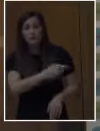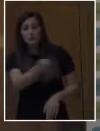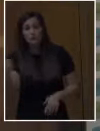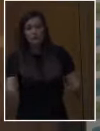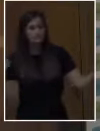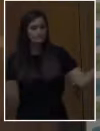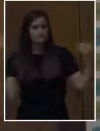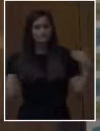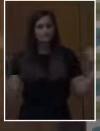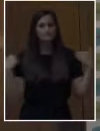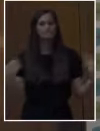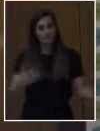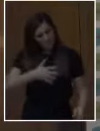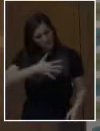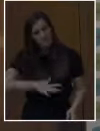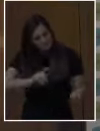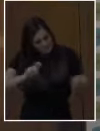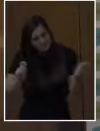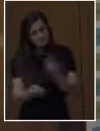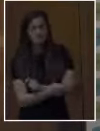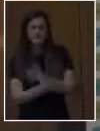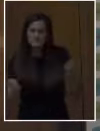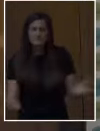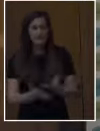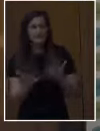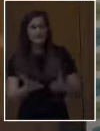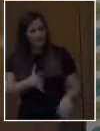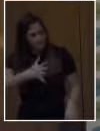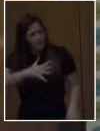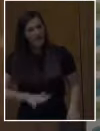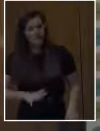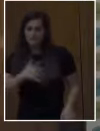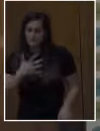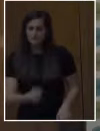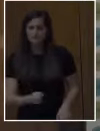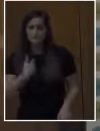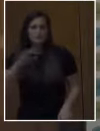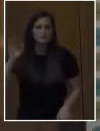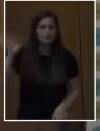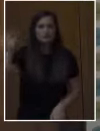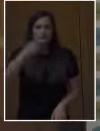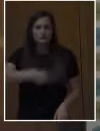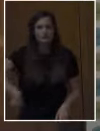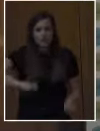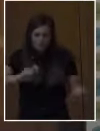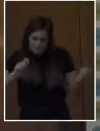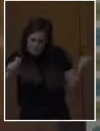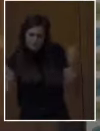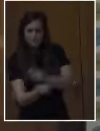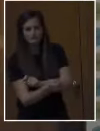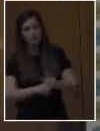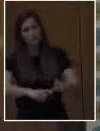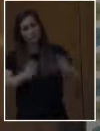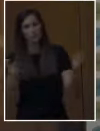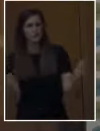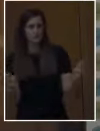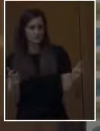να αλλάξουμε κάτι. Υπάρχει η βούληση για να μπορέσουμε και να αλλάξουμε κάτι.